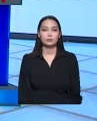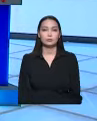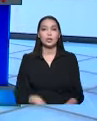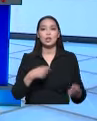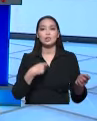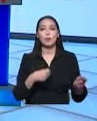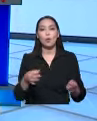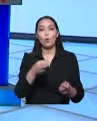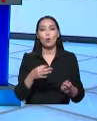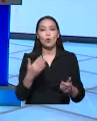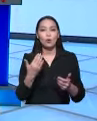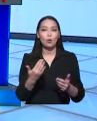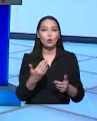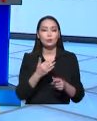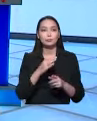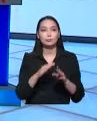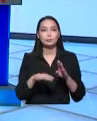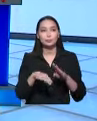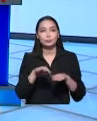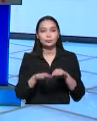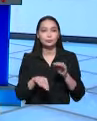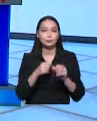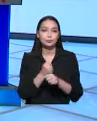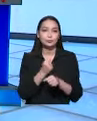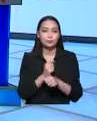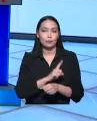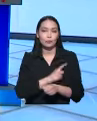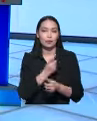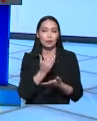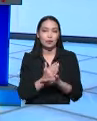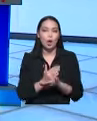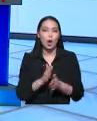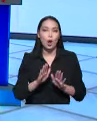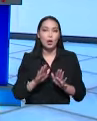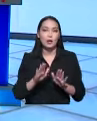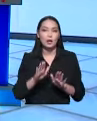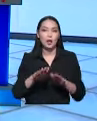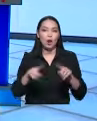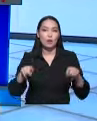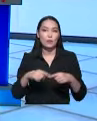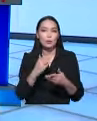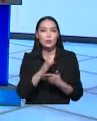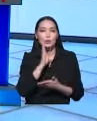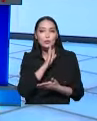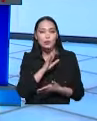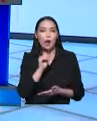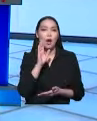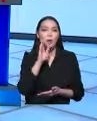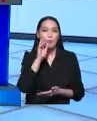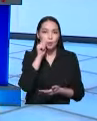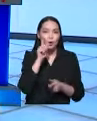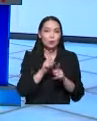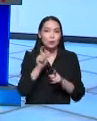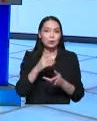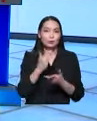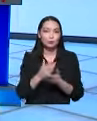Жамбыл облысында қолдан ерекше кілем тоқитын шебер бар. Қолөнерді қолға алған қыз-келіншектер емес ер адам. Ол қазақ оюын кілемге басып шығарумен